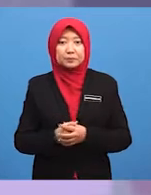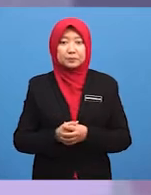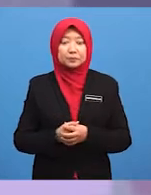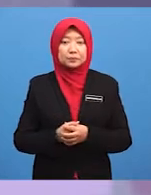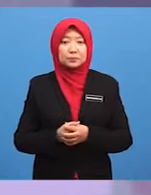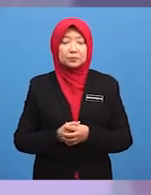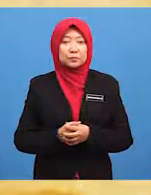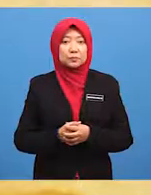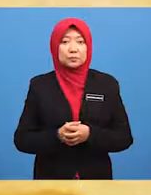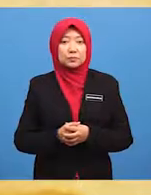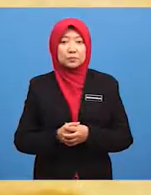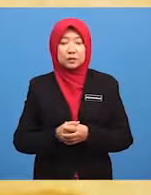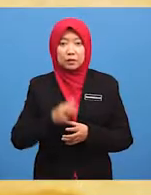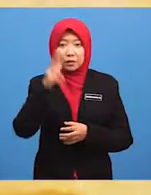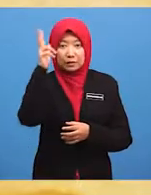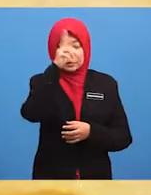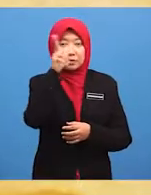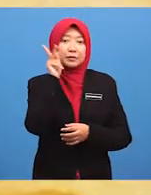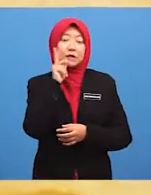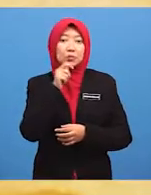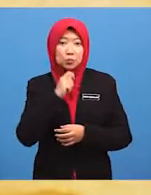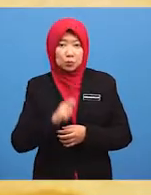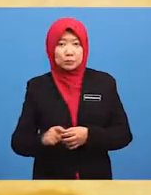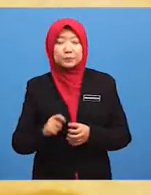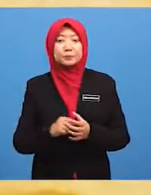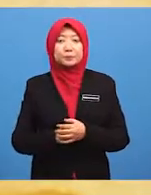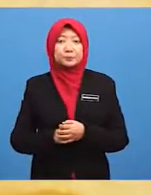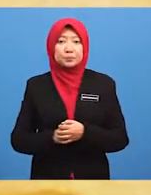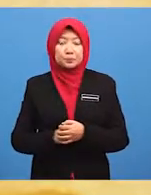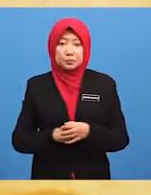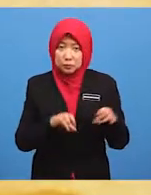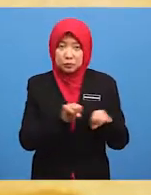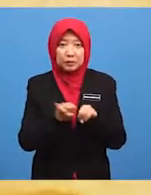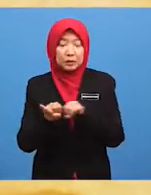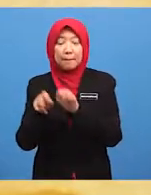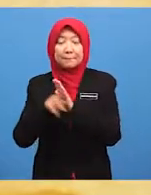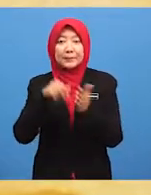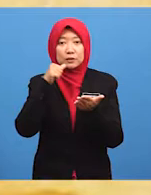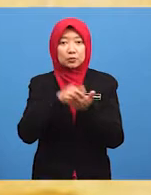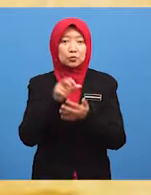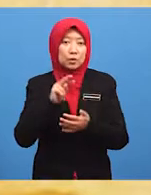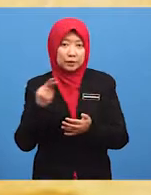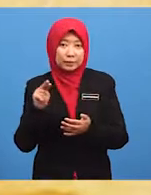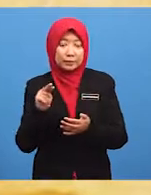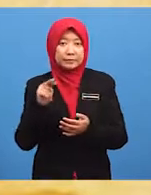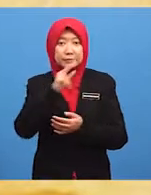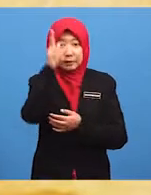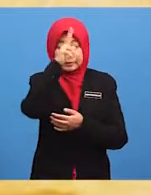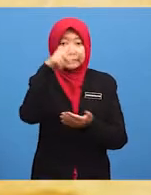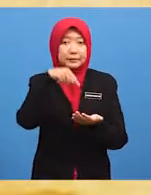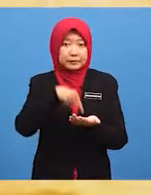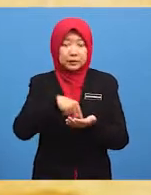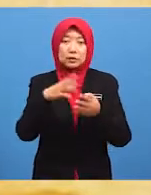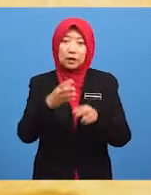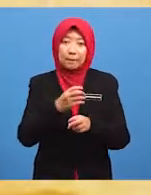bagi persuratan, iaitu Kerajaan Kedah Tua. Kegiatan persuratan masyarakat Kerajaan Kedah